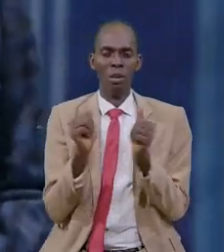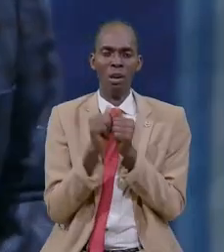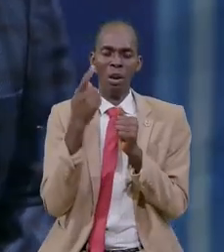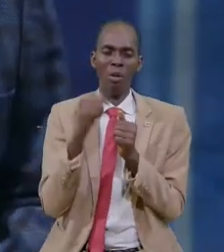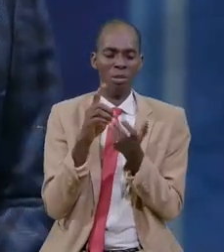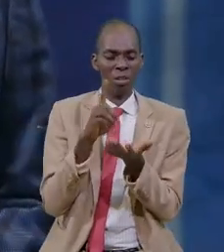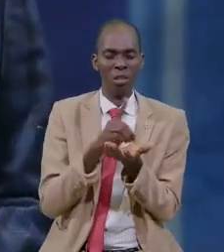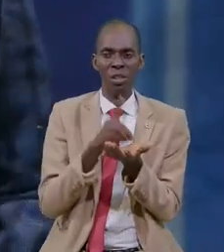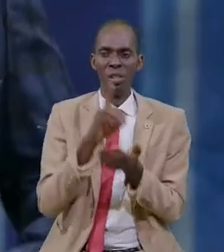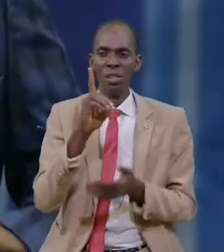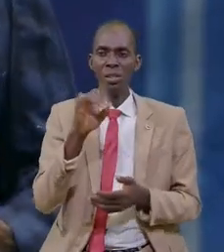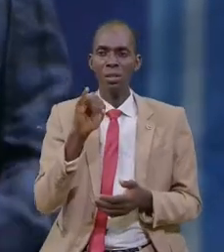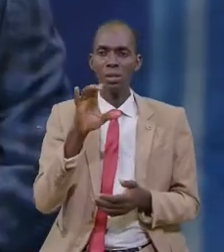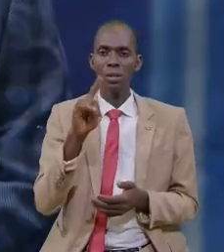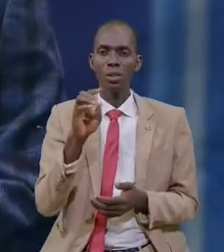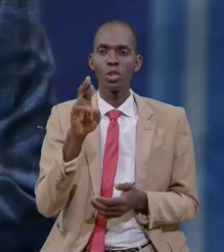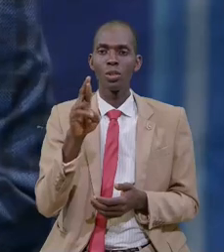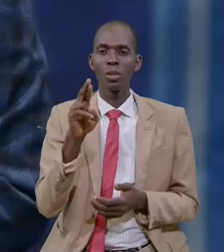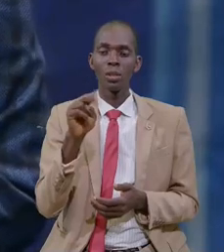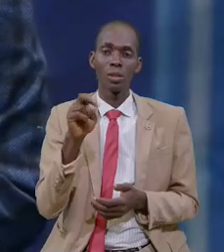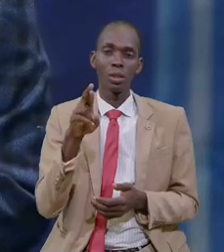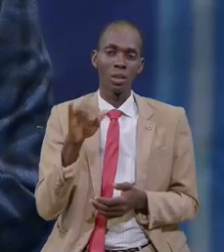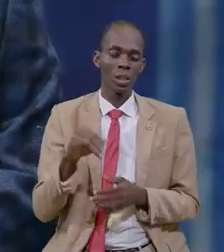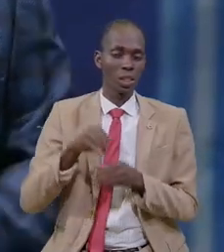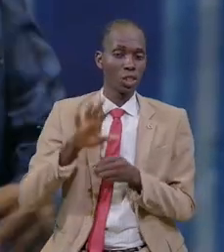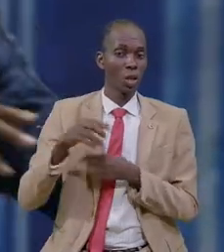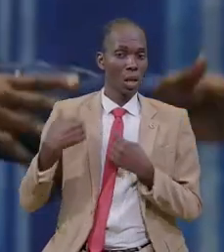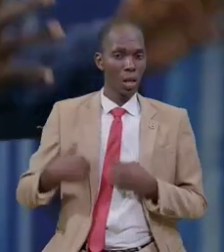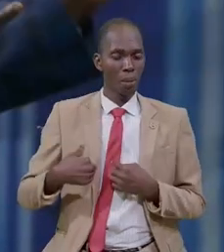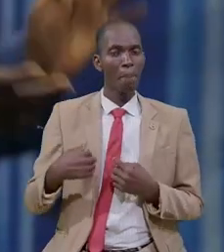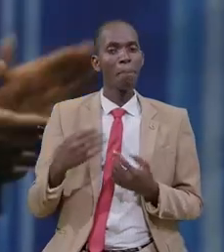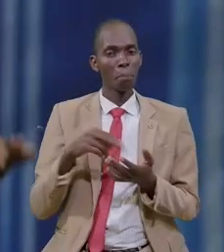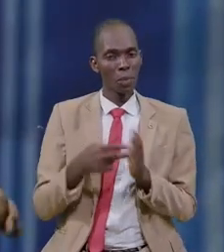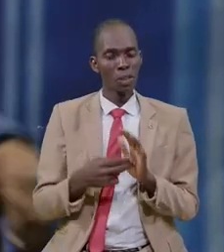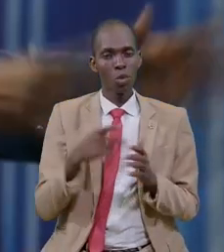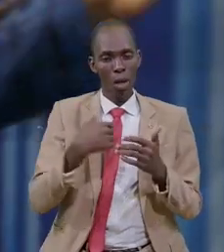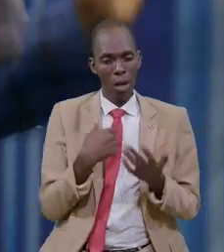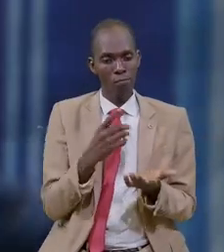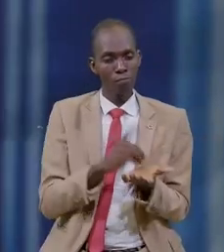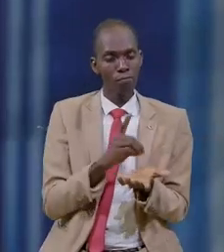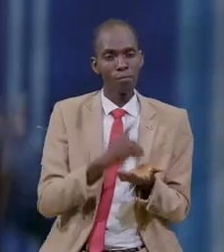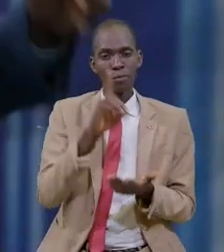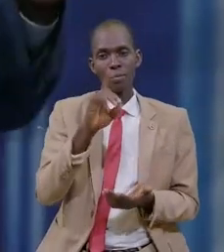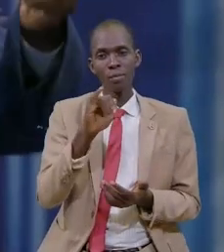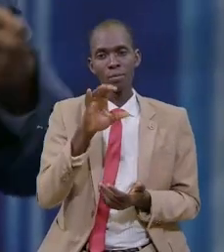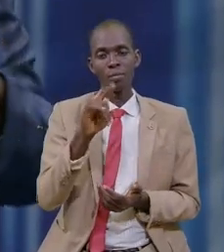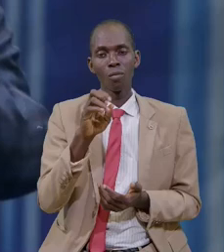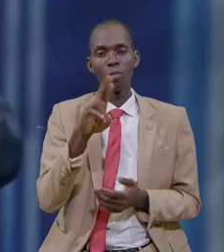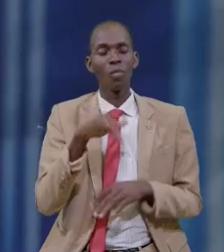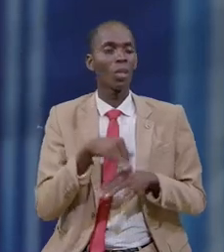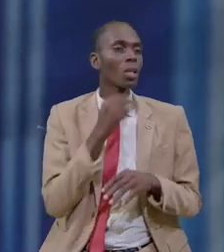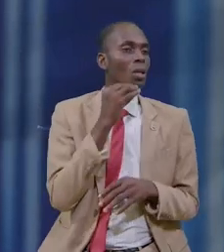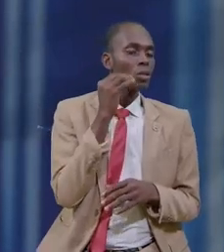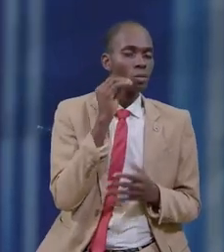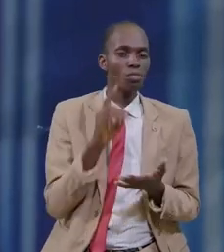Avec le dictionnaire de ton cœur. Vous savez, il y a des dictionnaires à la maison, dictionnaires en ligne, dictionnaires partout. Mais il y